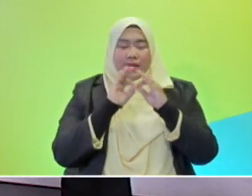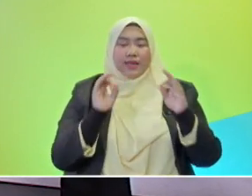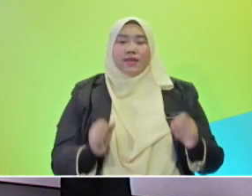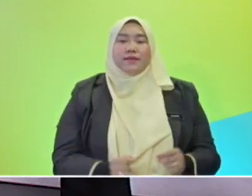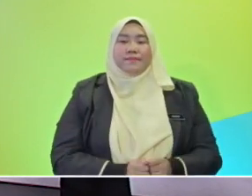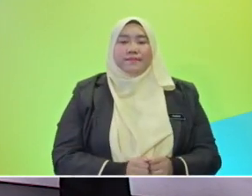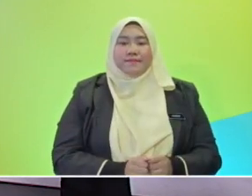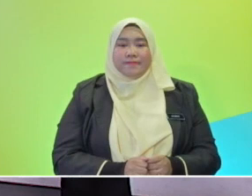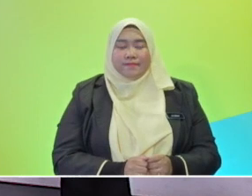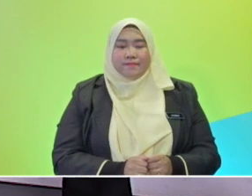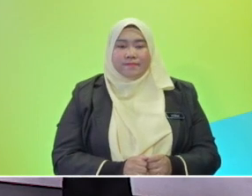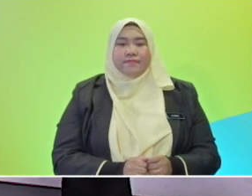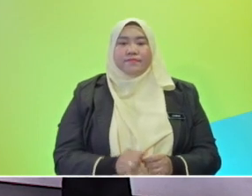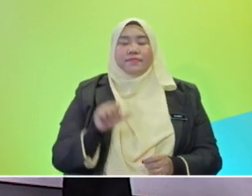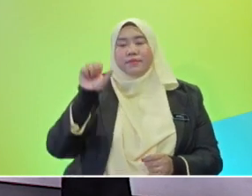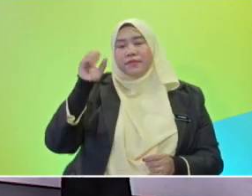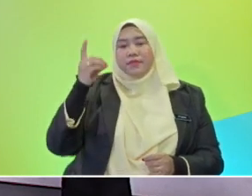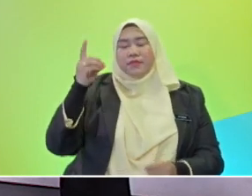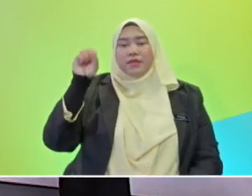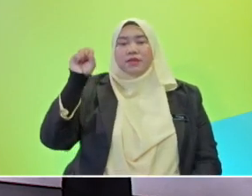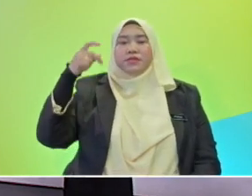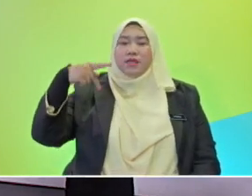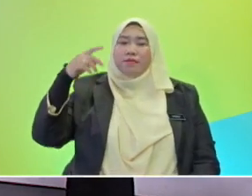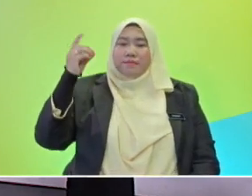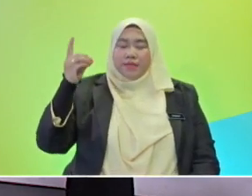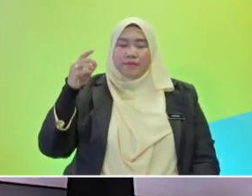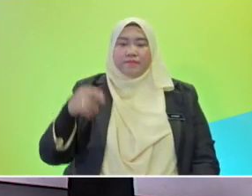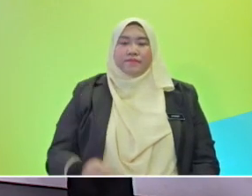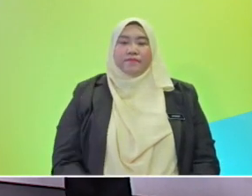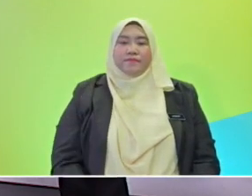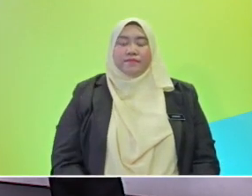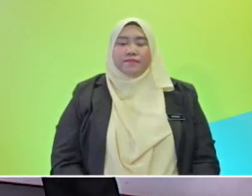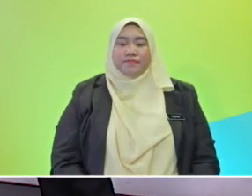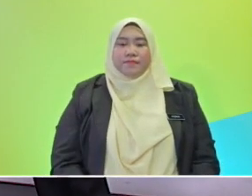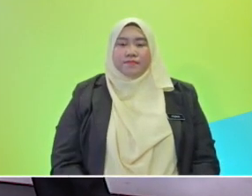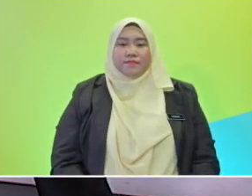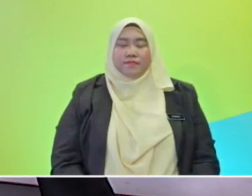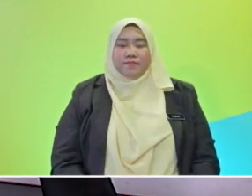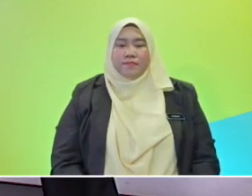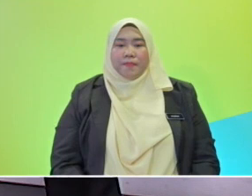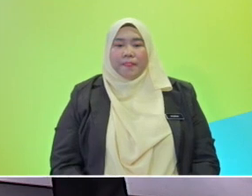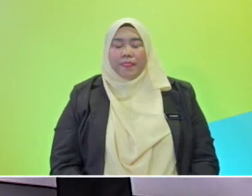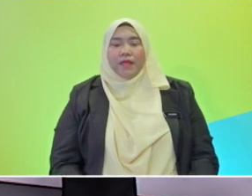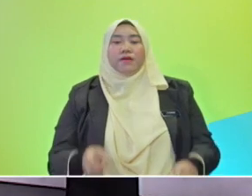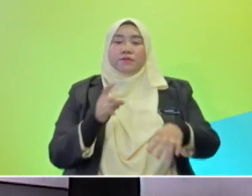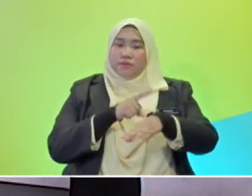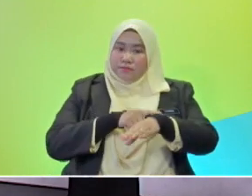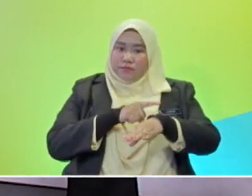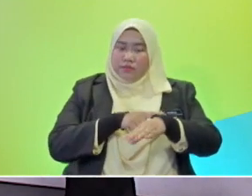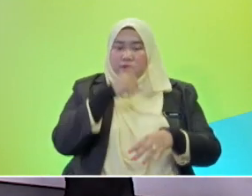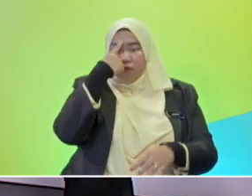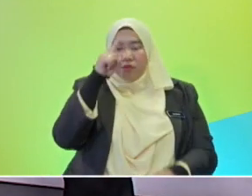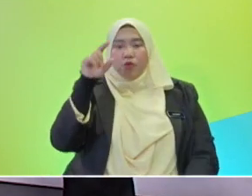dengan deskripsi dan juga SP Baiklah peruntukan masa untuk